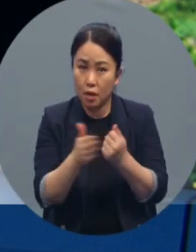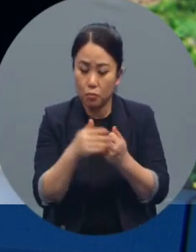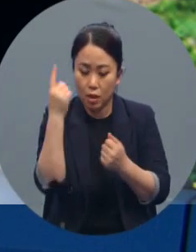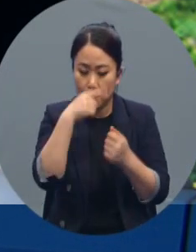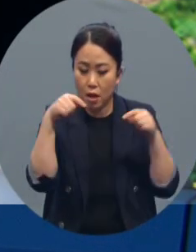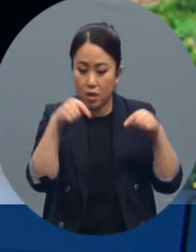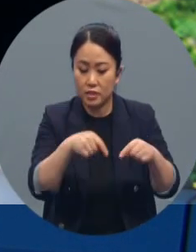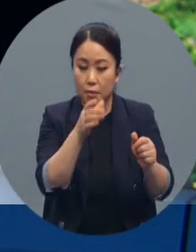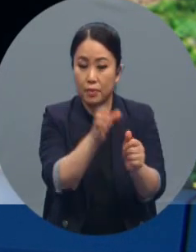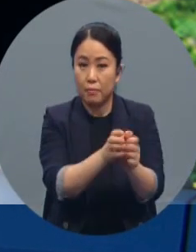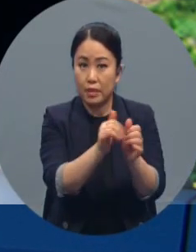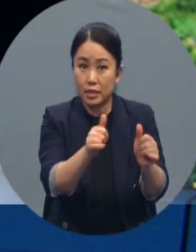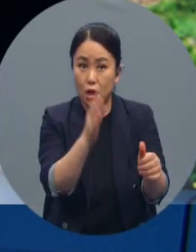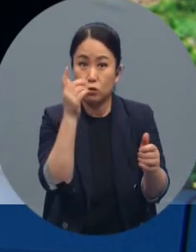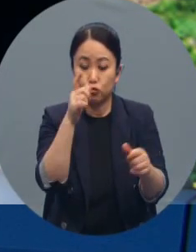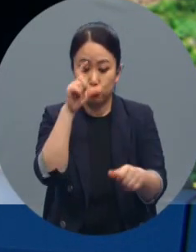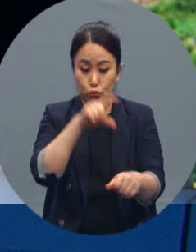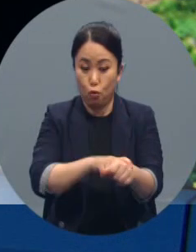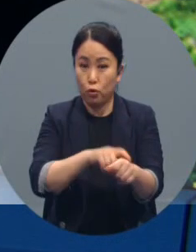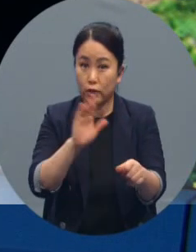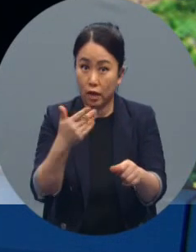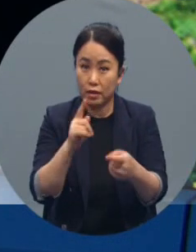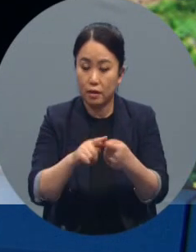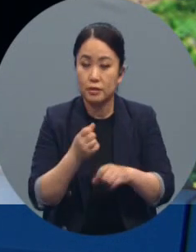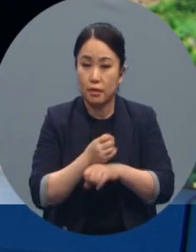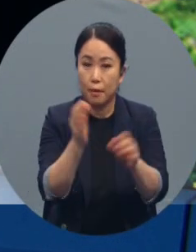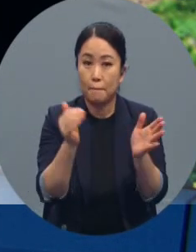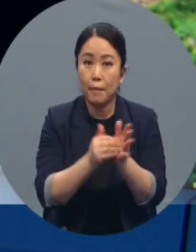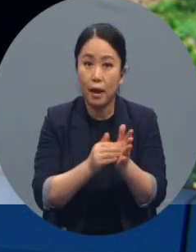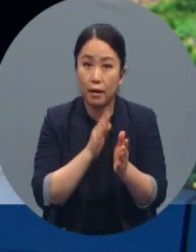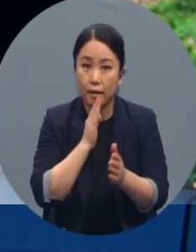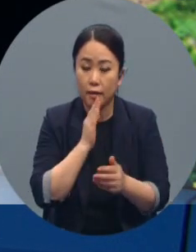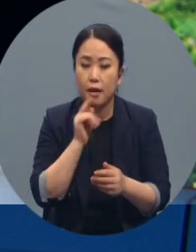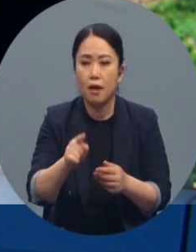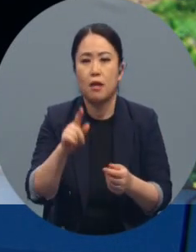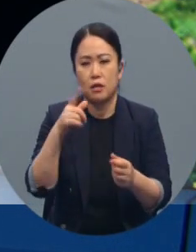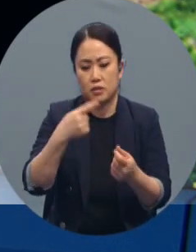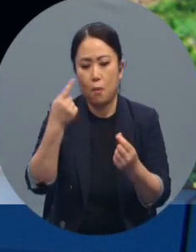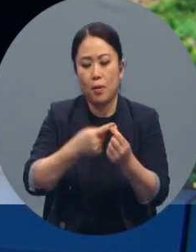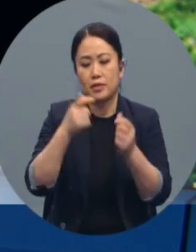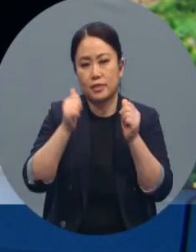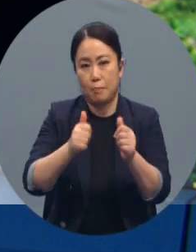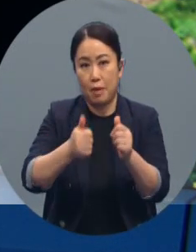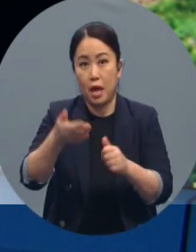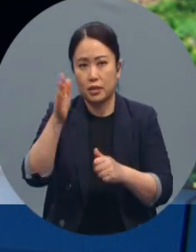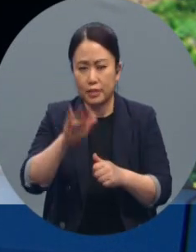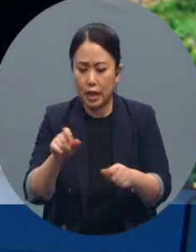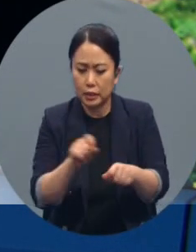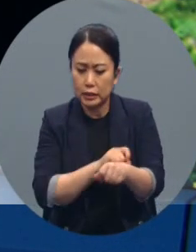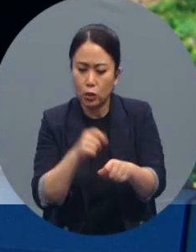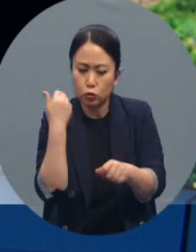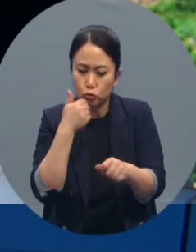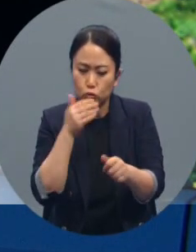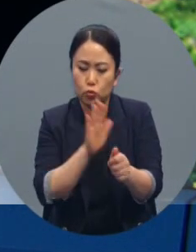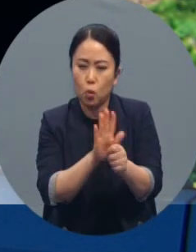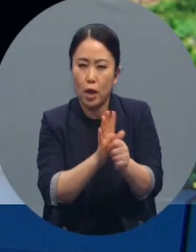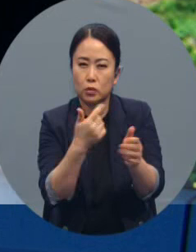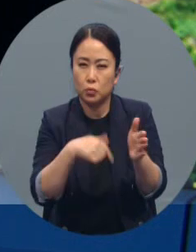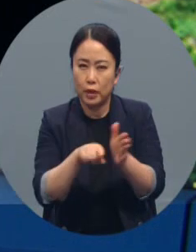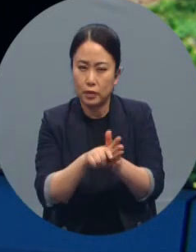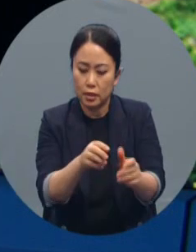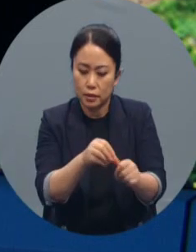소식 전해드렸었죠. 첫 재판이 진행됐는데 특정 응시자의 합격을 위해 채용 청탁이 이루어진 정황이